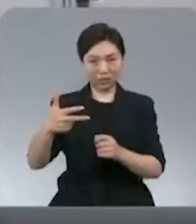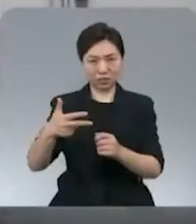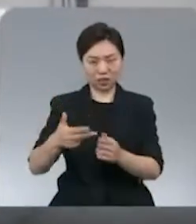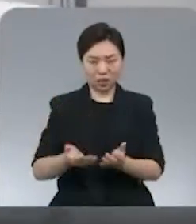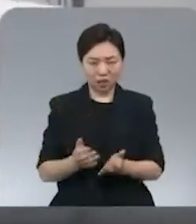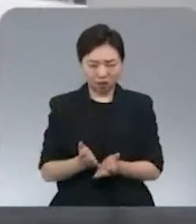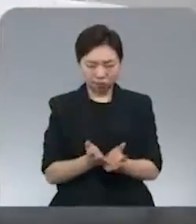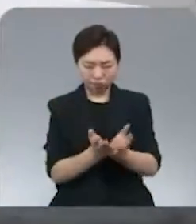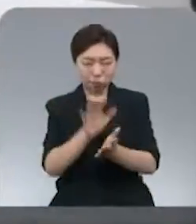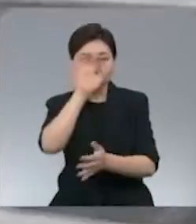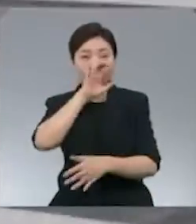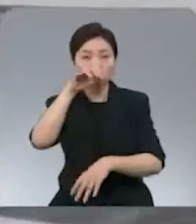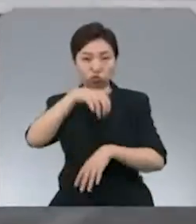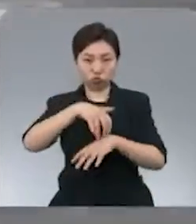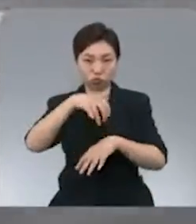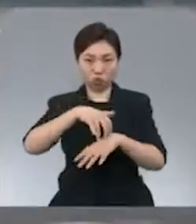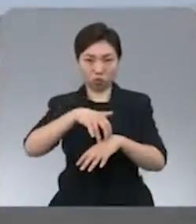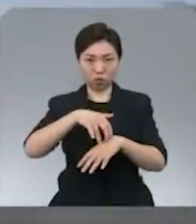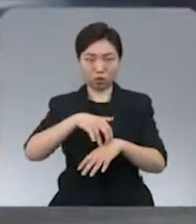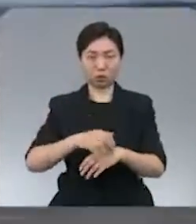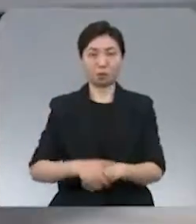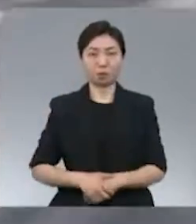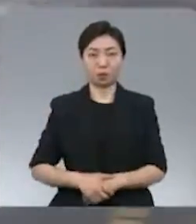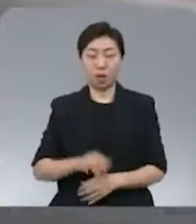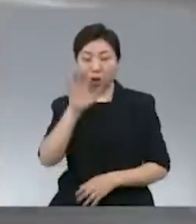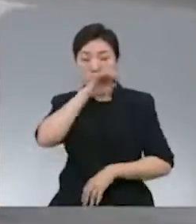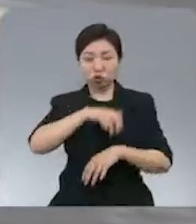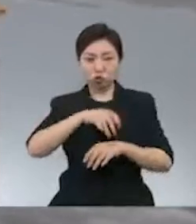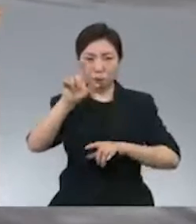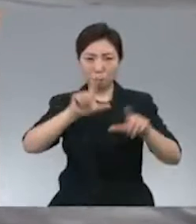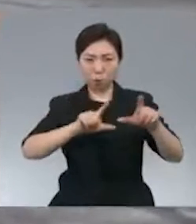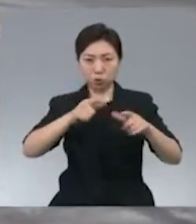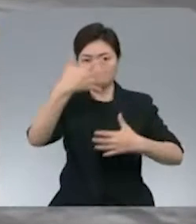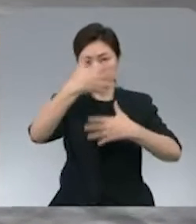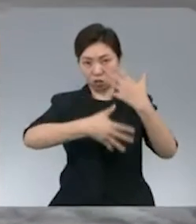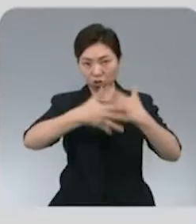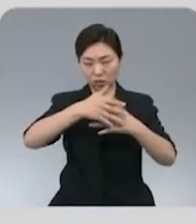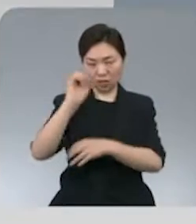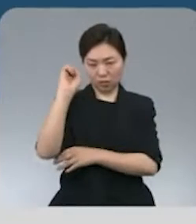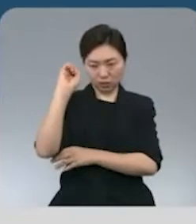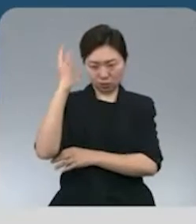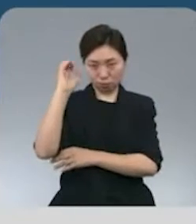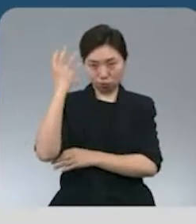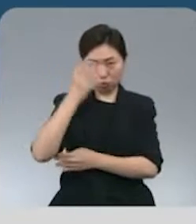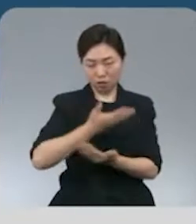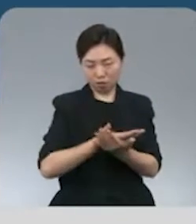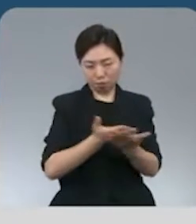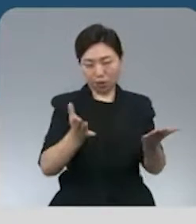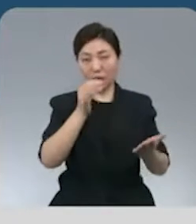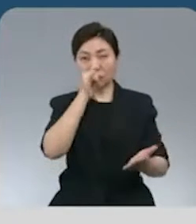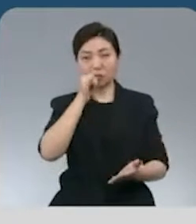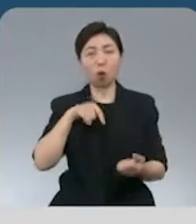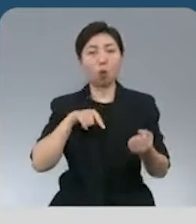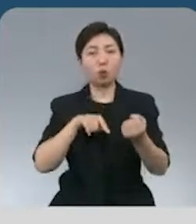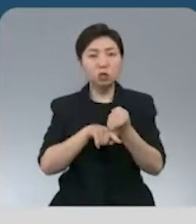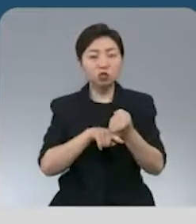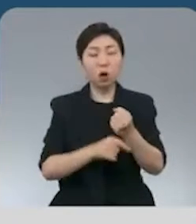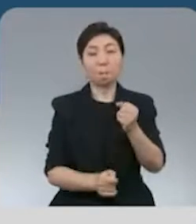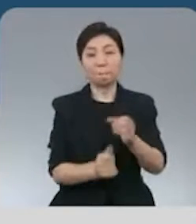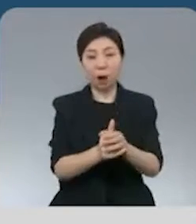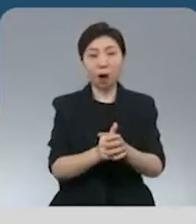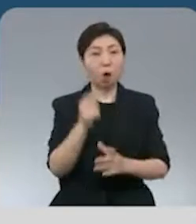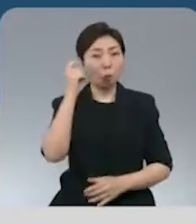zuständig ist hielt und der beteiligung des flugzeugträgers ein luftmanöver über dem vest mercuria sub